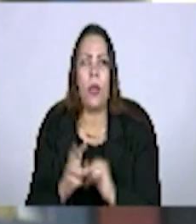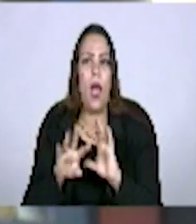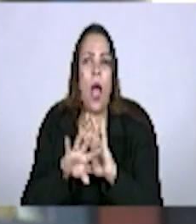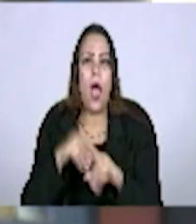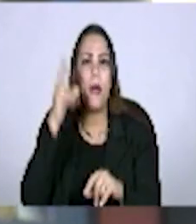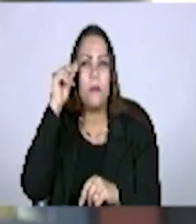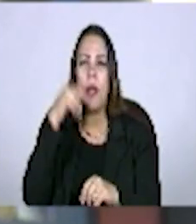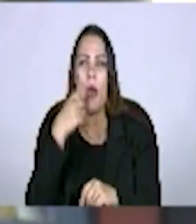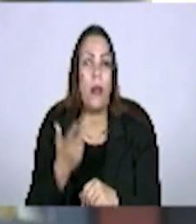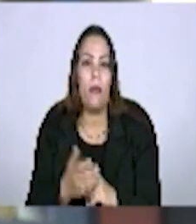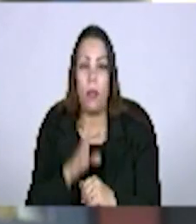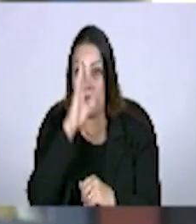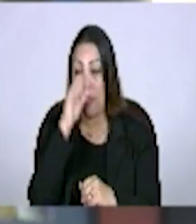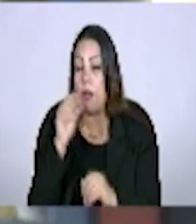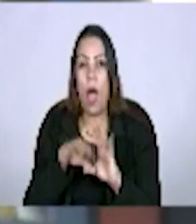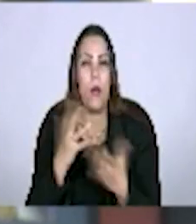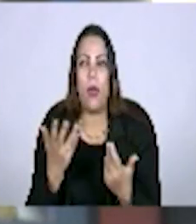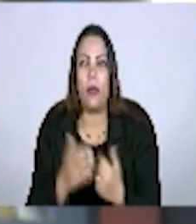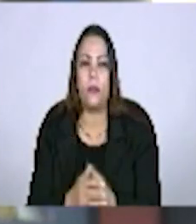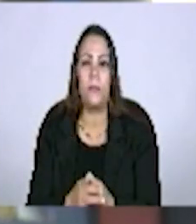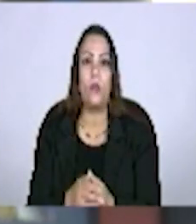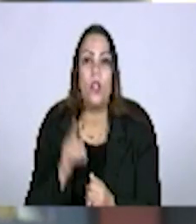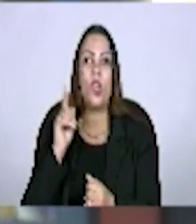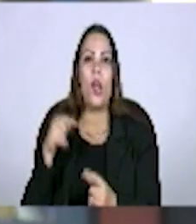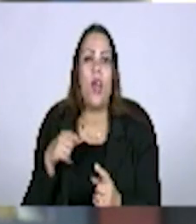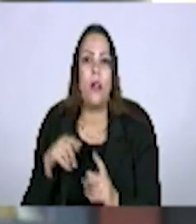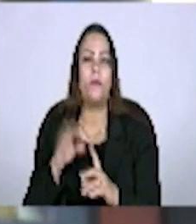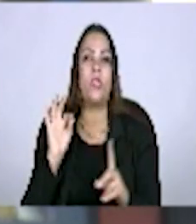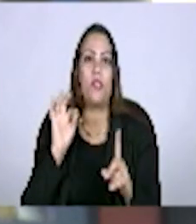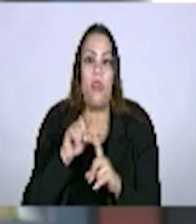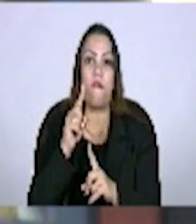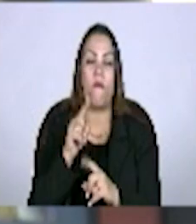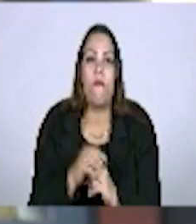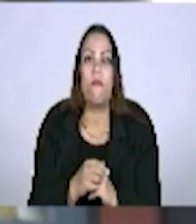ماذا فعلت اسرائيل يوم الاثنين الماضي هي استهدفت